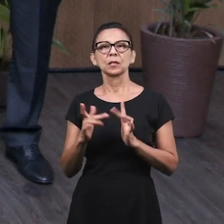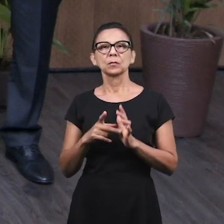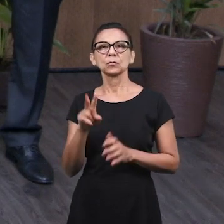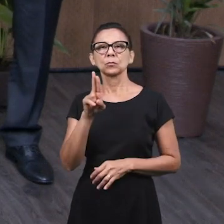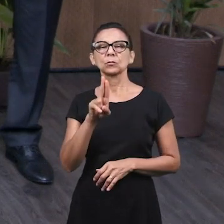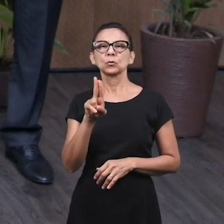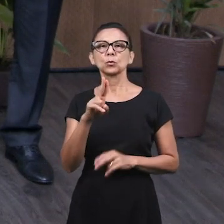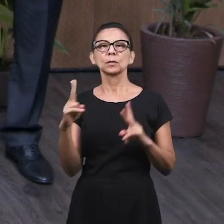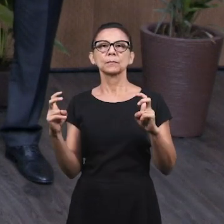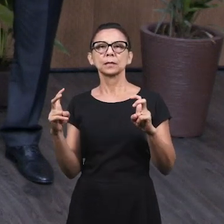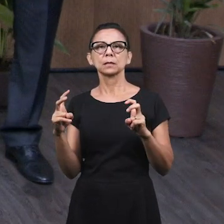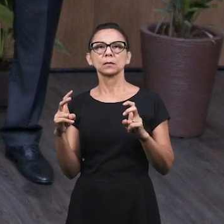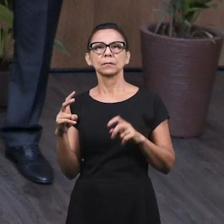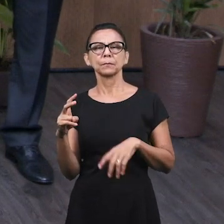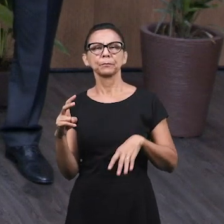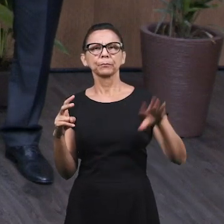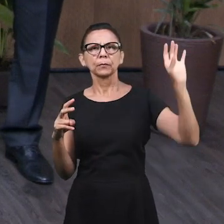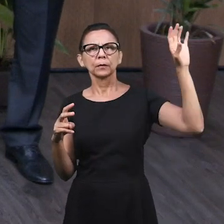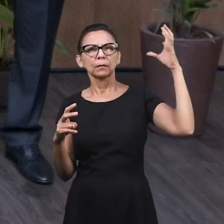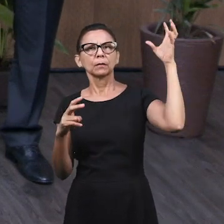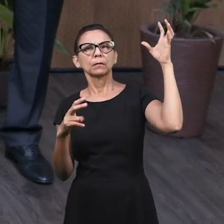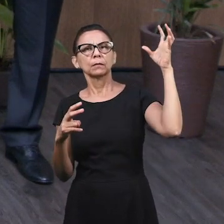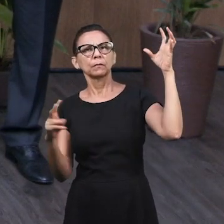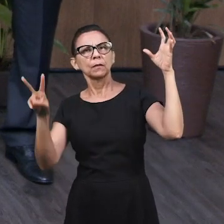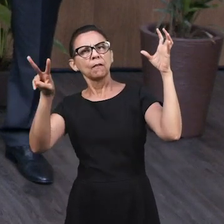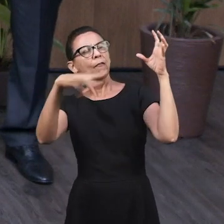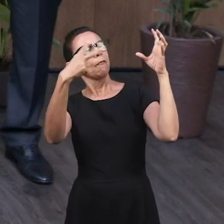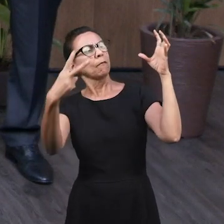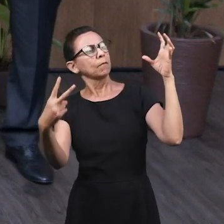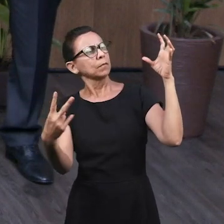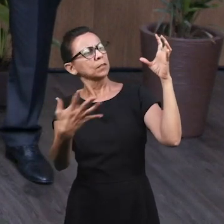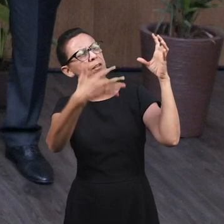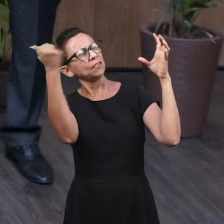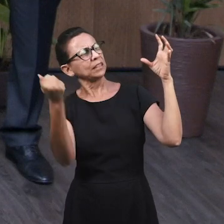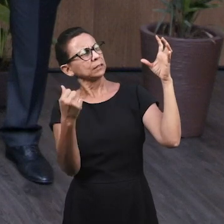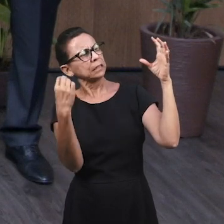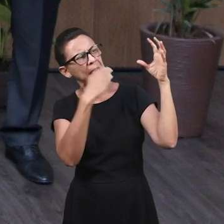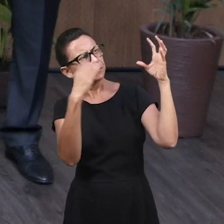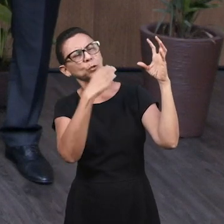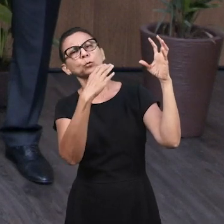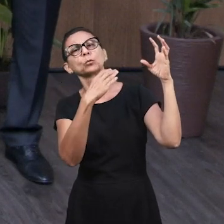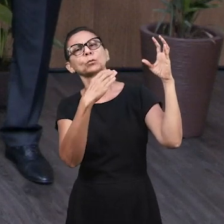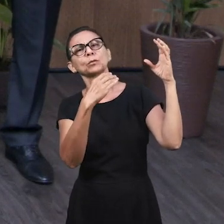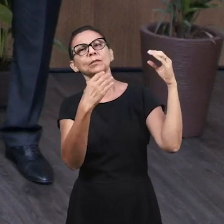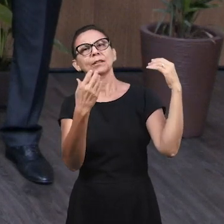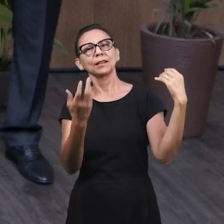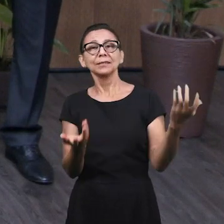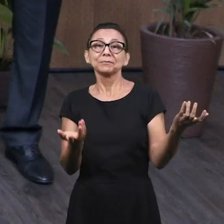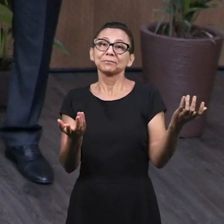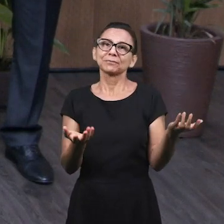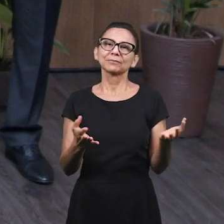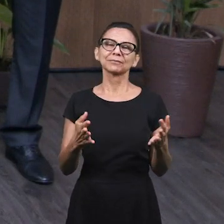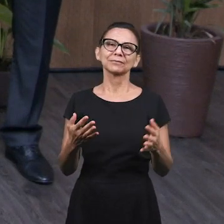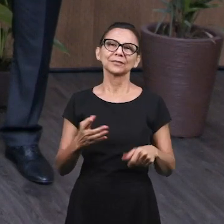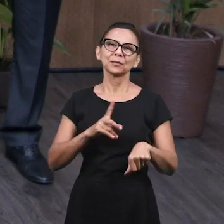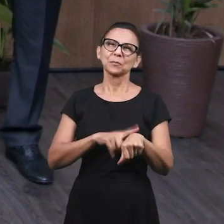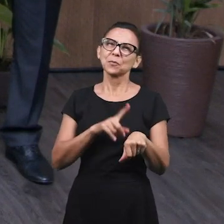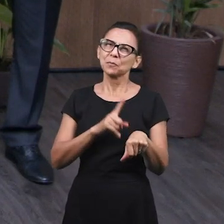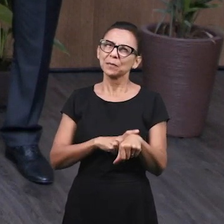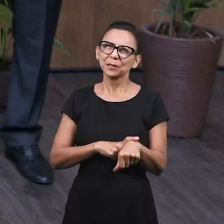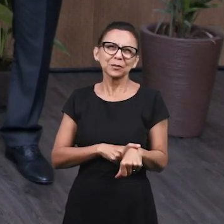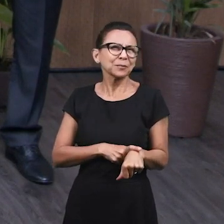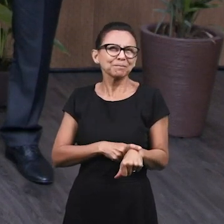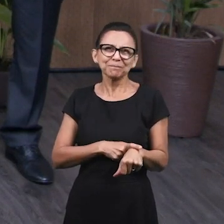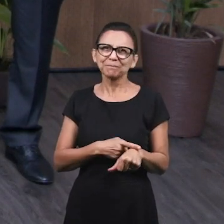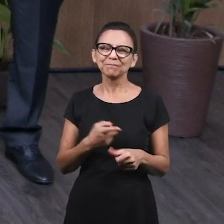Desce depressa. Celui-là était le moment Ele era pour la rencontre du Seigneur Jésus avec Zachée. do Senhor Jesus com